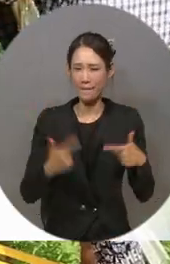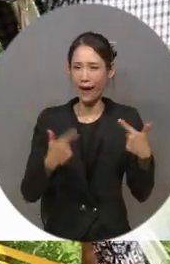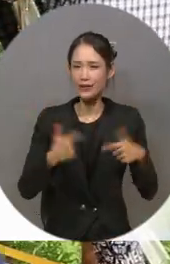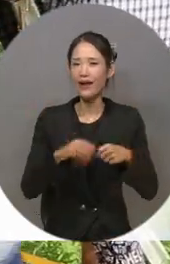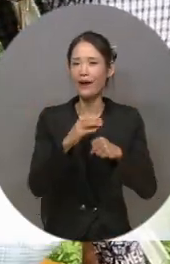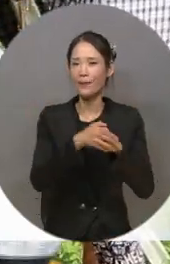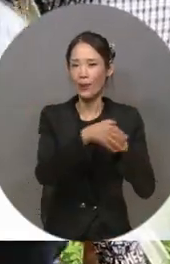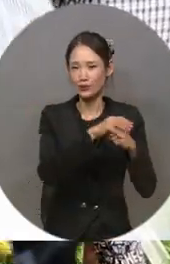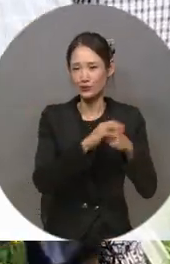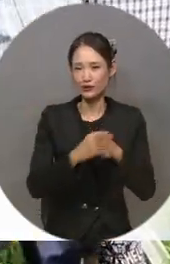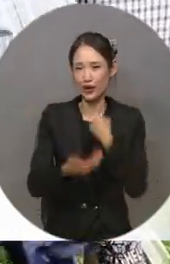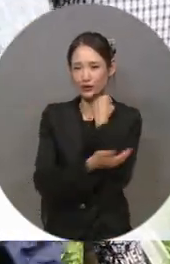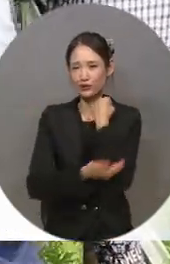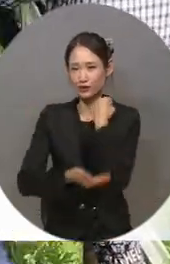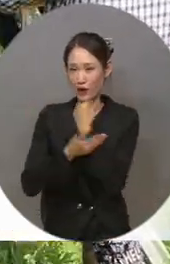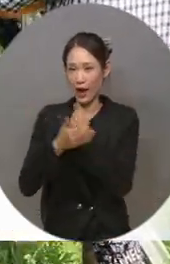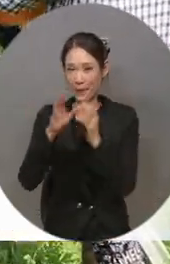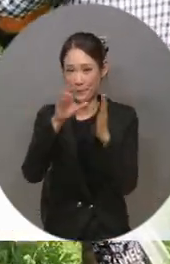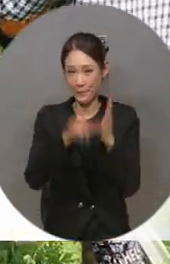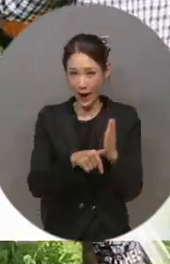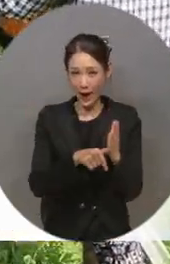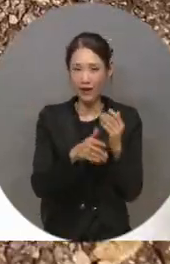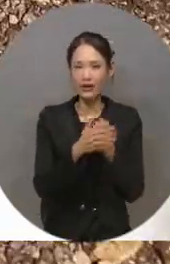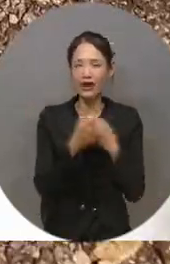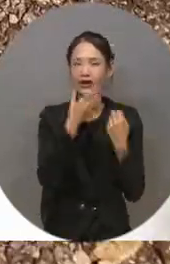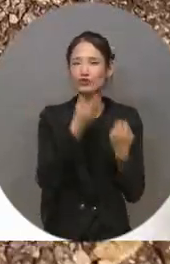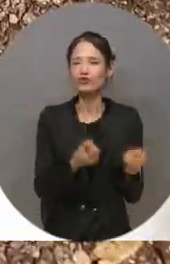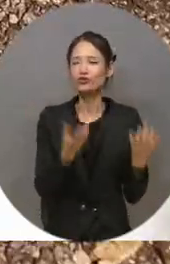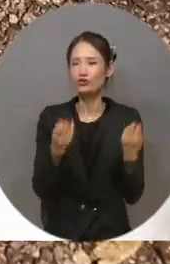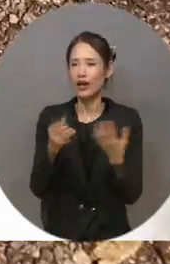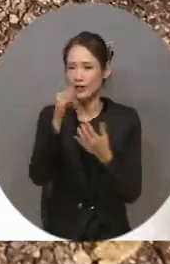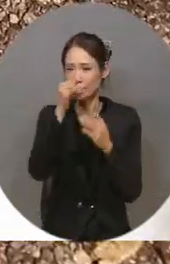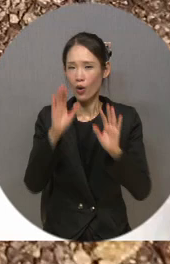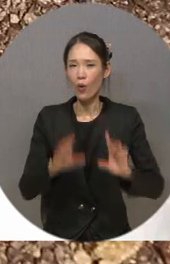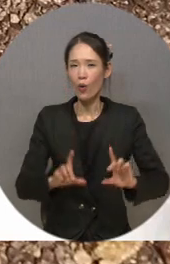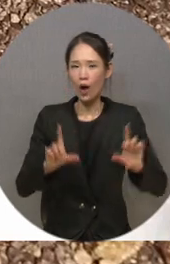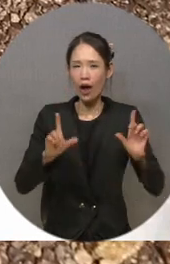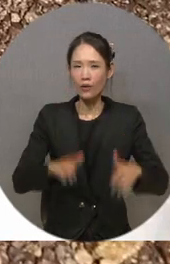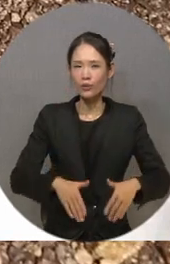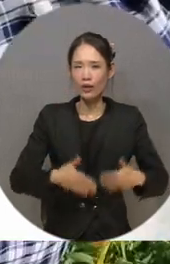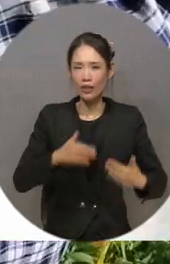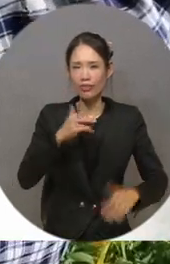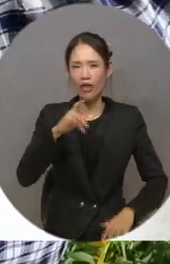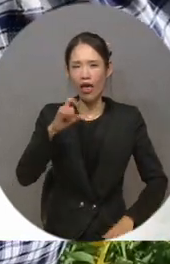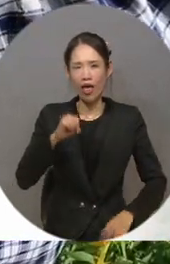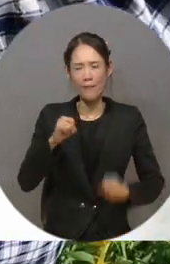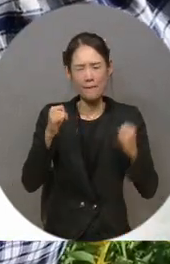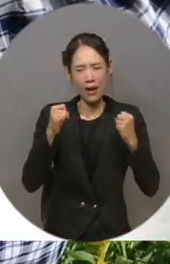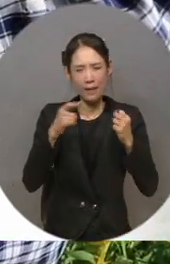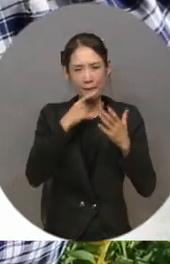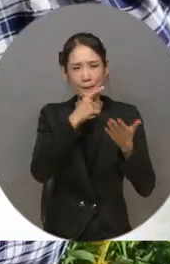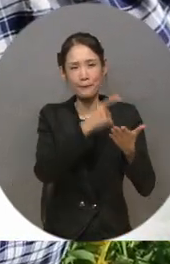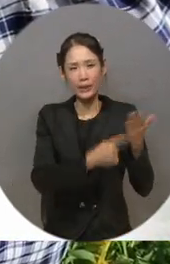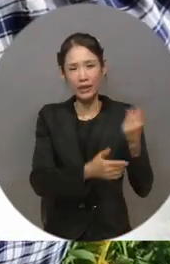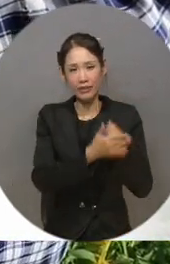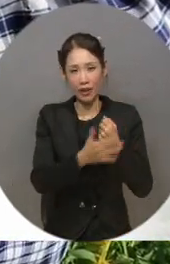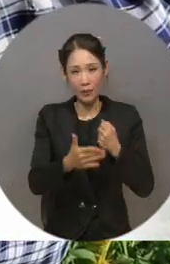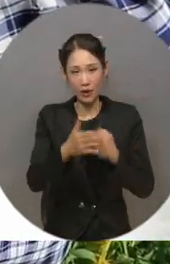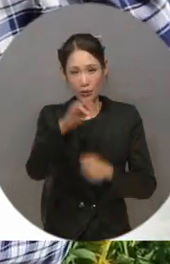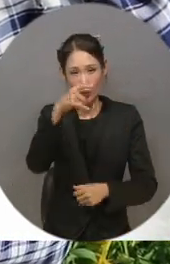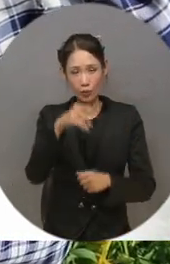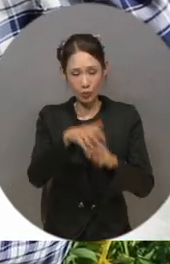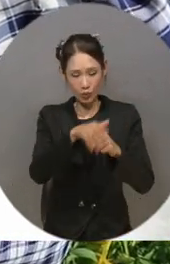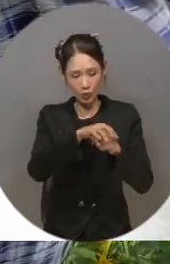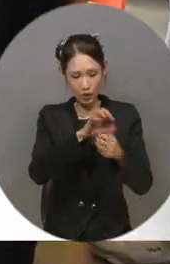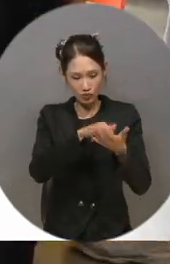수확철에 월등 복숭아 축제가 열렸으나 올해는 봄철 냉해 피해로 중생중 복숭아 생산량이